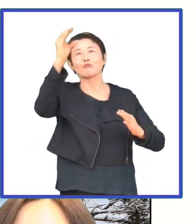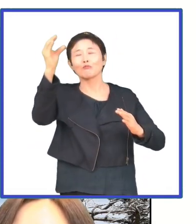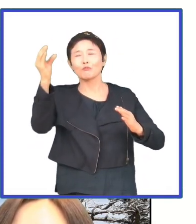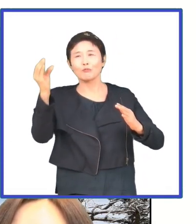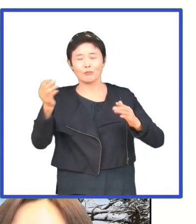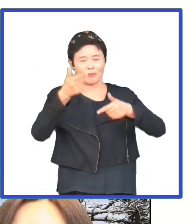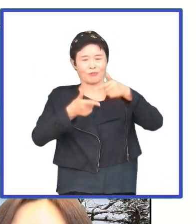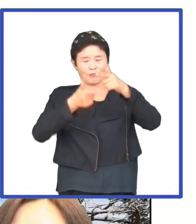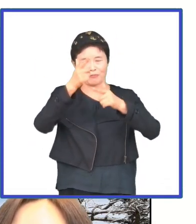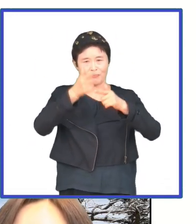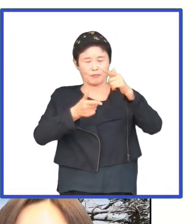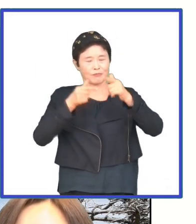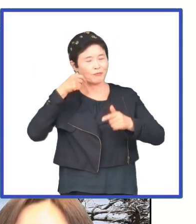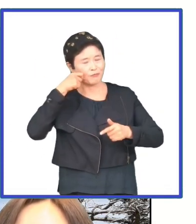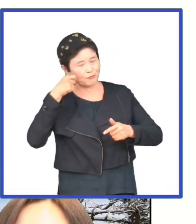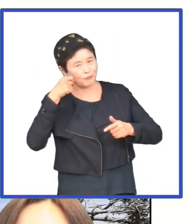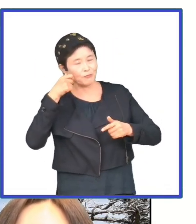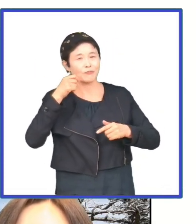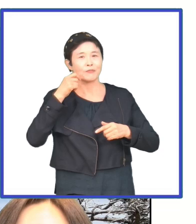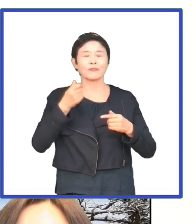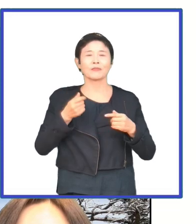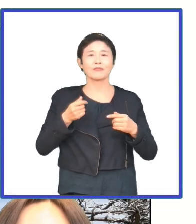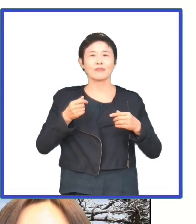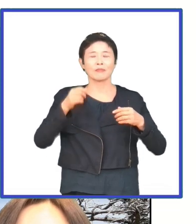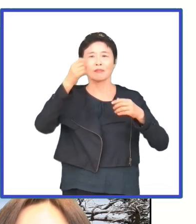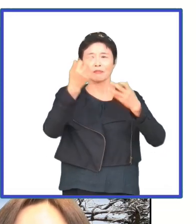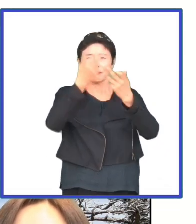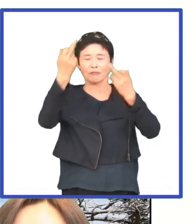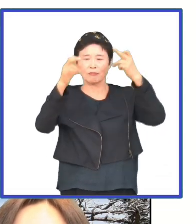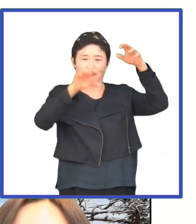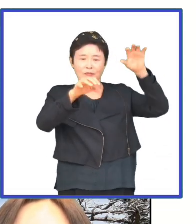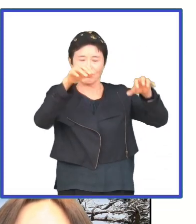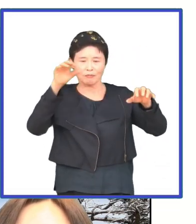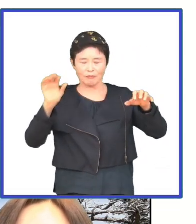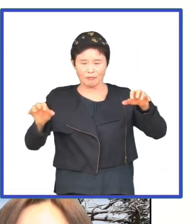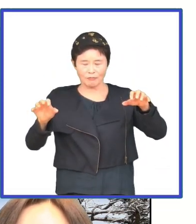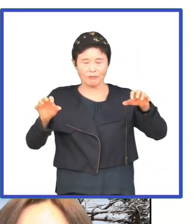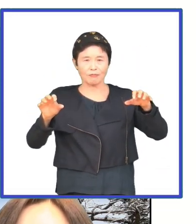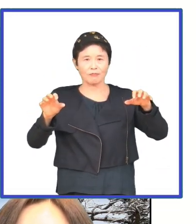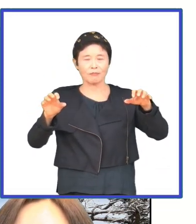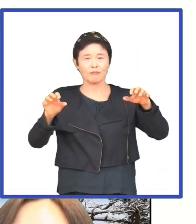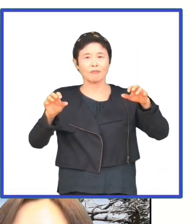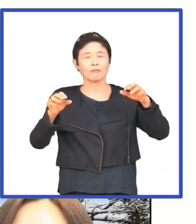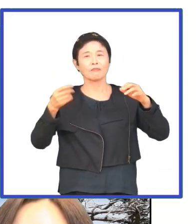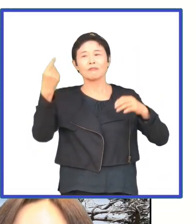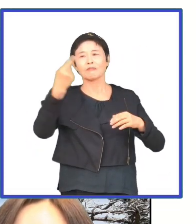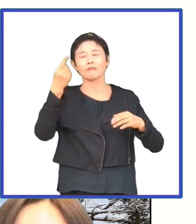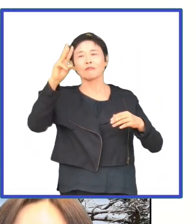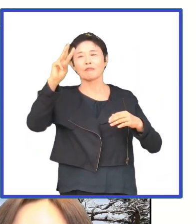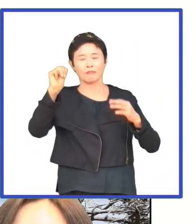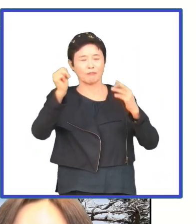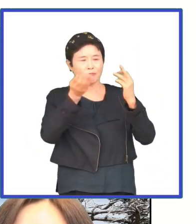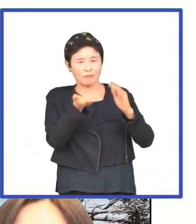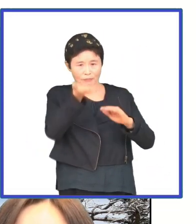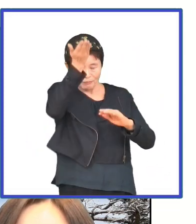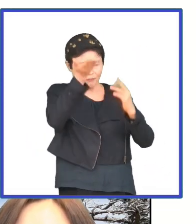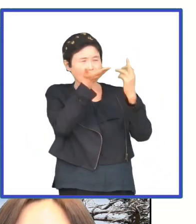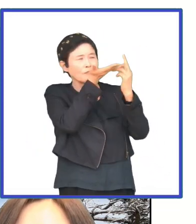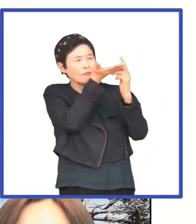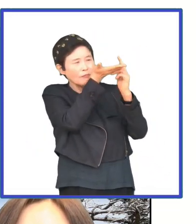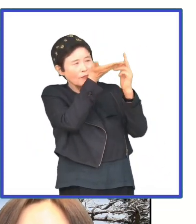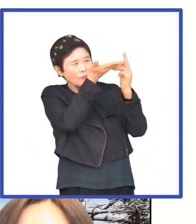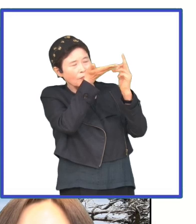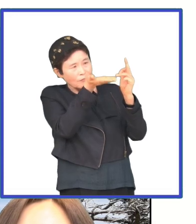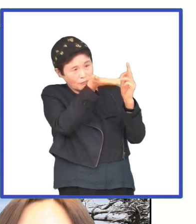있어요. 지리산, 덕유산, 가야산, 한라산 등 1000m 이상 아고산 지대에